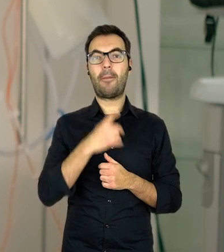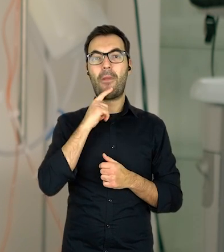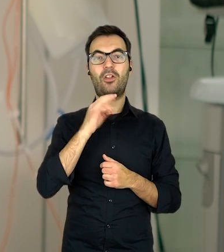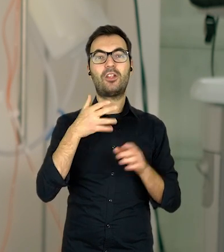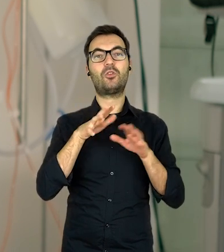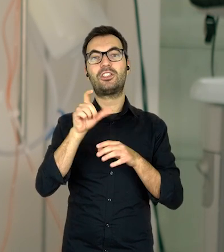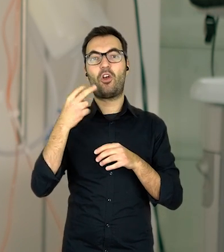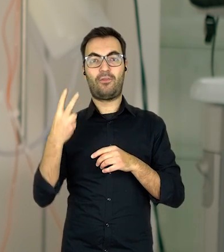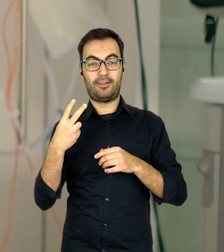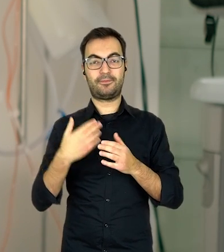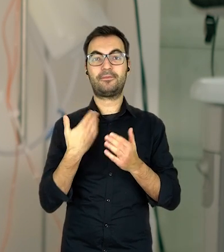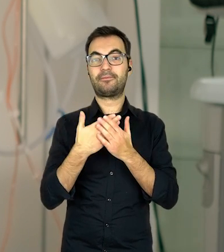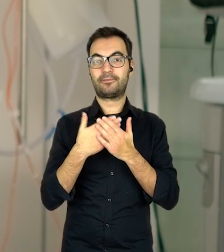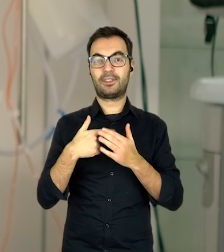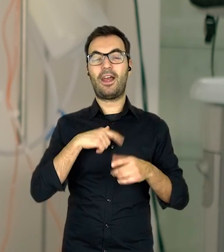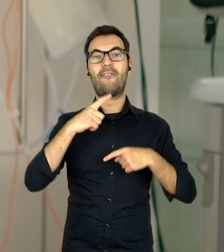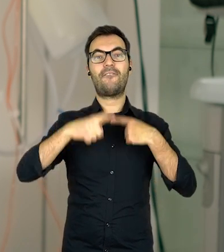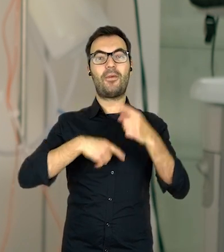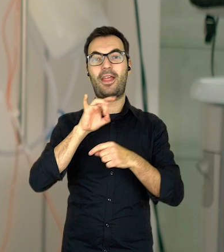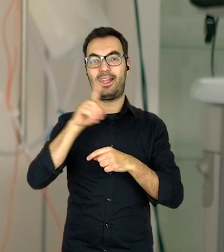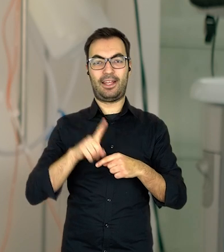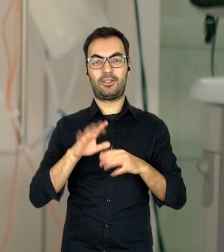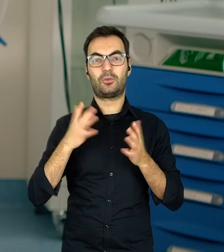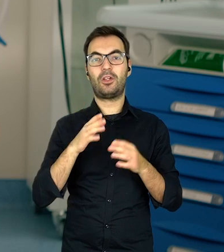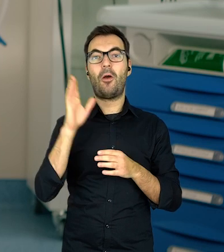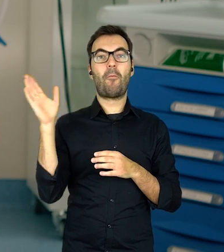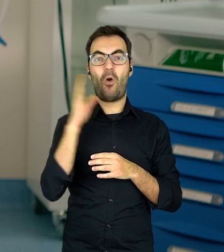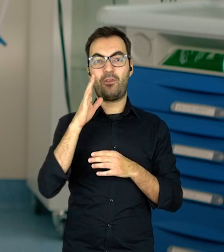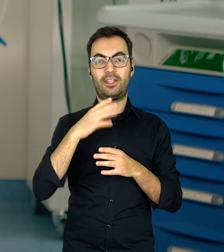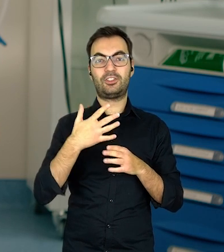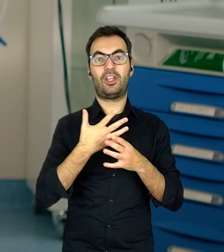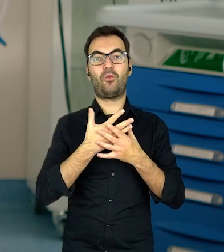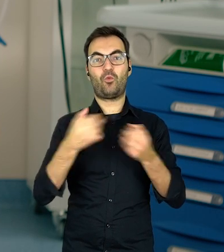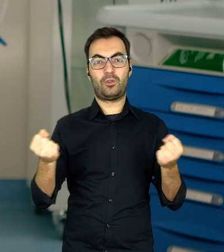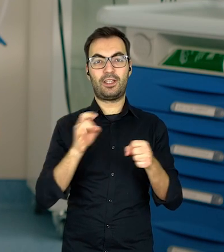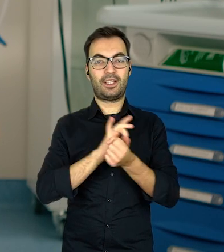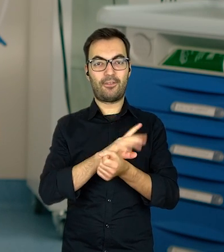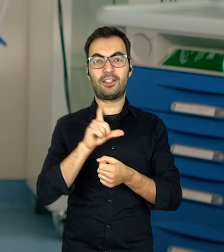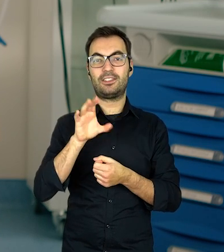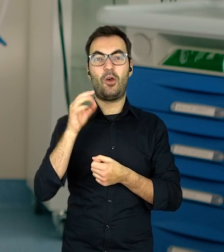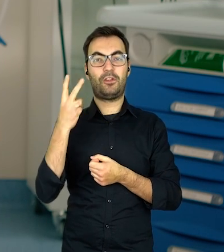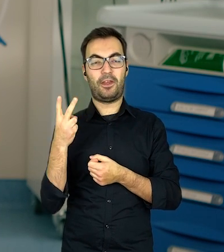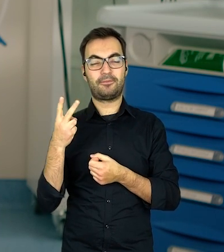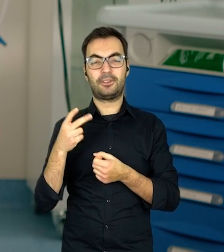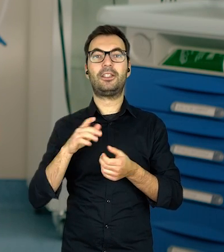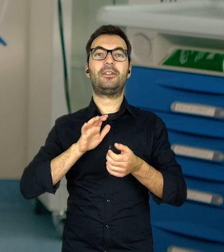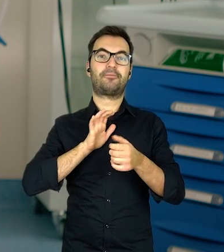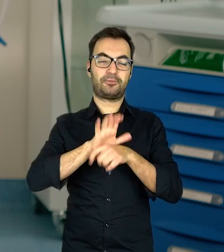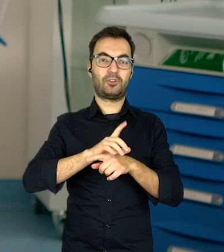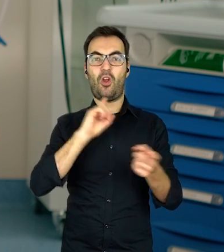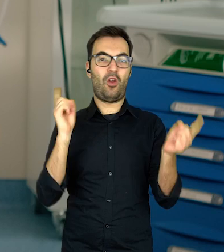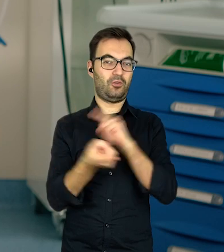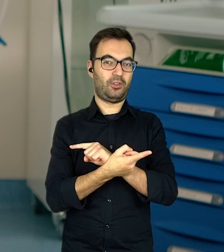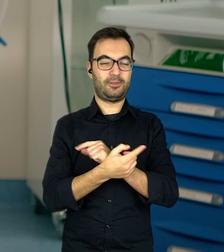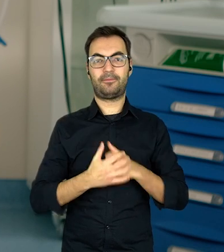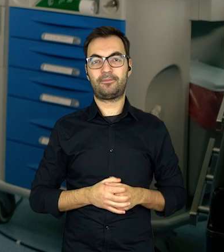W pęcherzykach płucnych zachodzi tak zwana wymiana gazowa. Tlen z powietrza przenika do krwi, zaś dwutlenek węgla jest transportowany